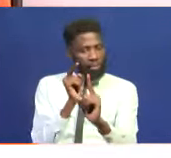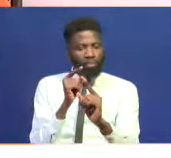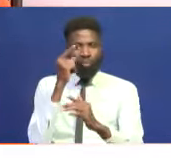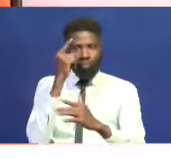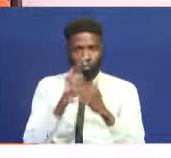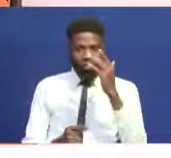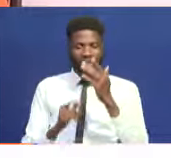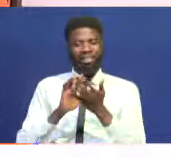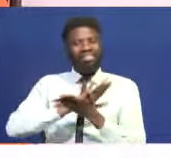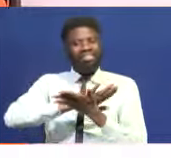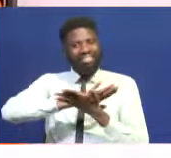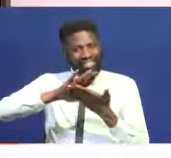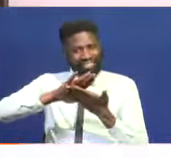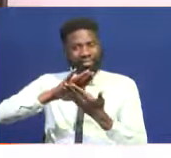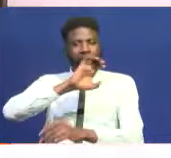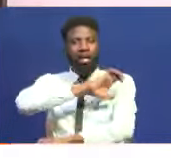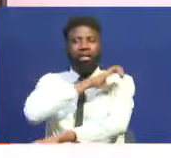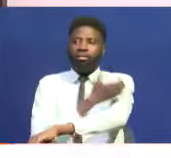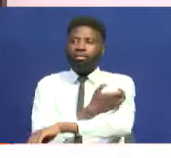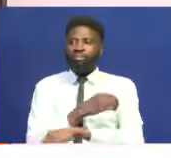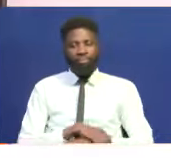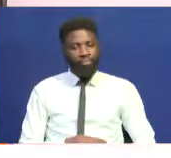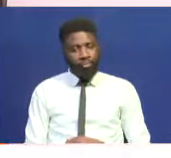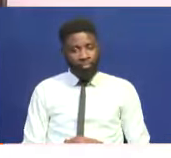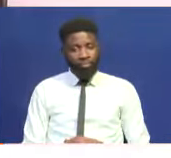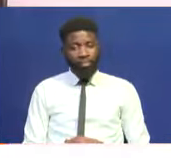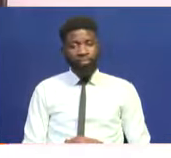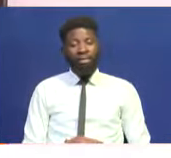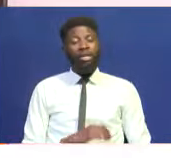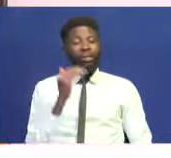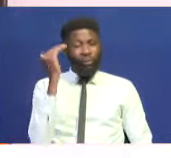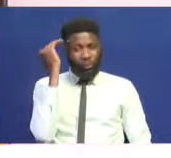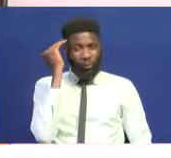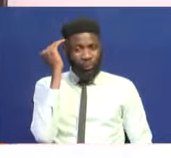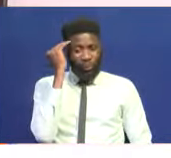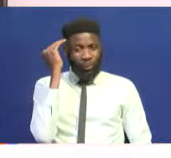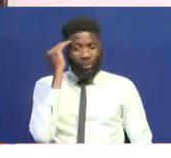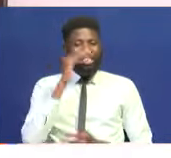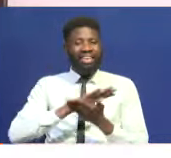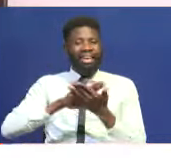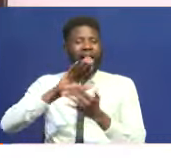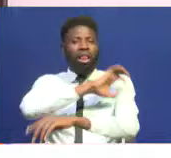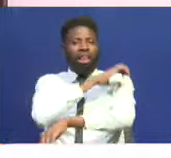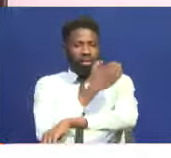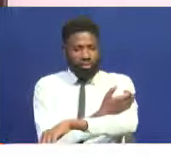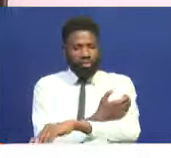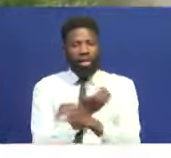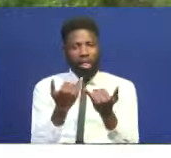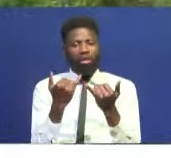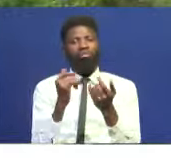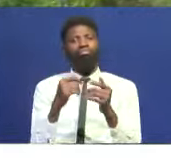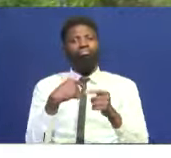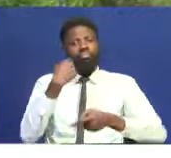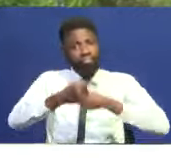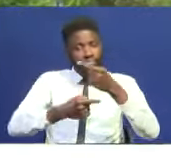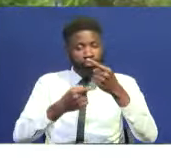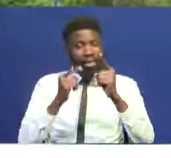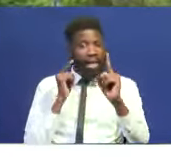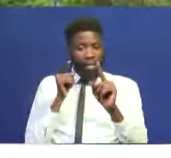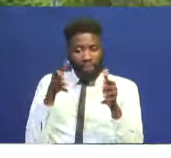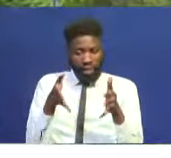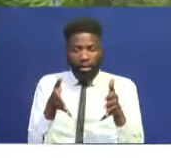is rapidly evolving, and obviously sustainable energy is not only for the future but also for now. So na